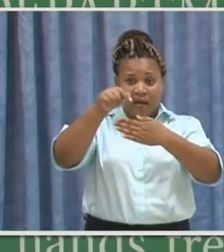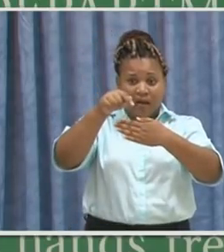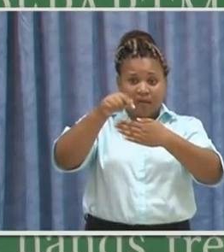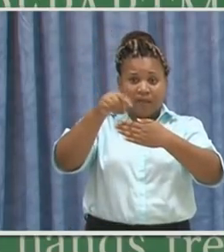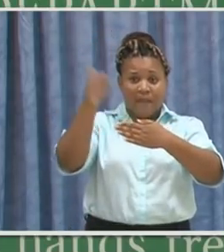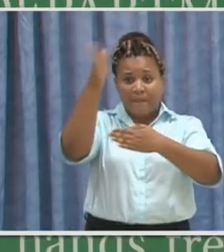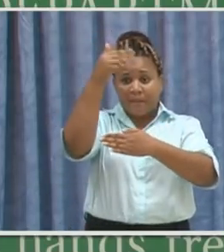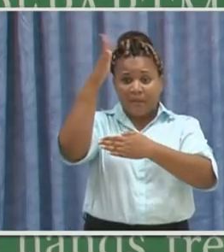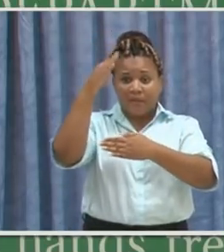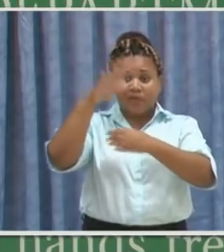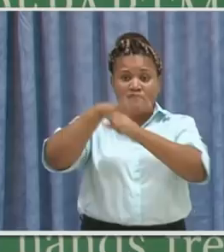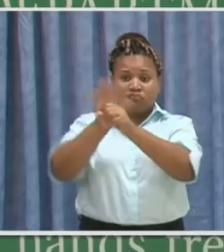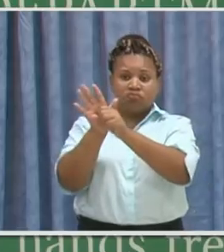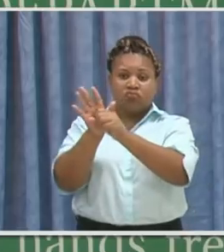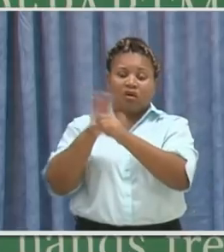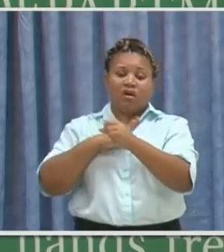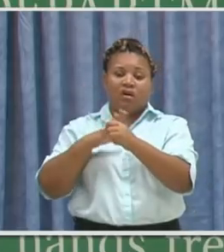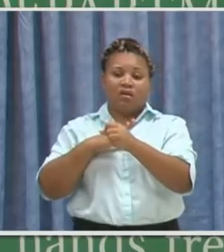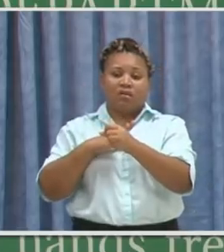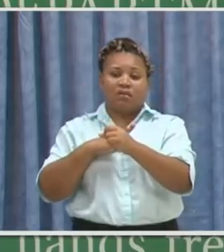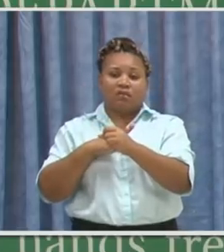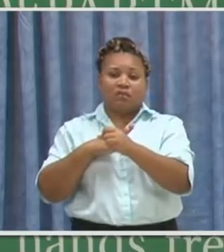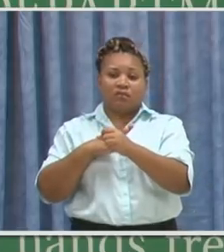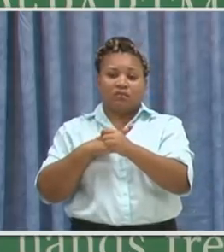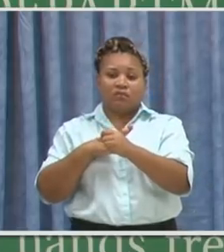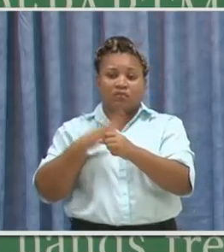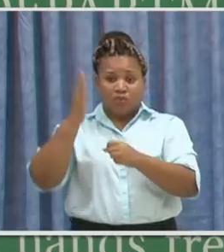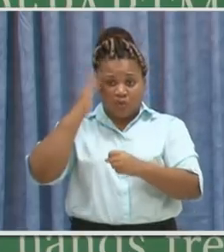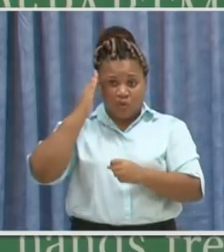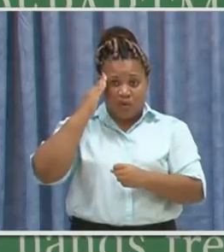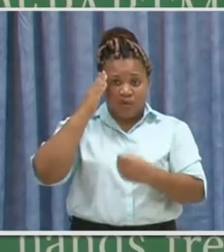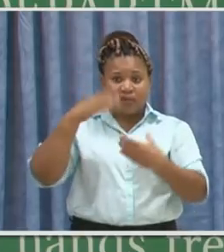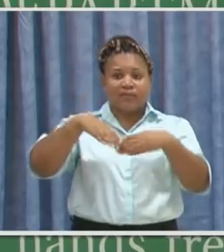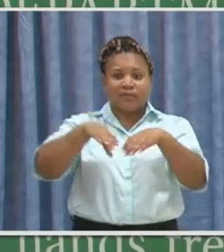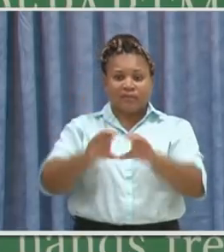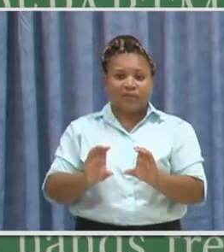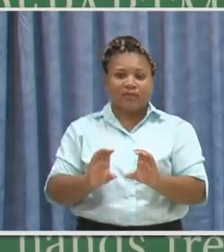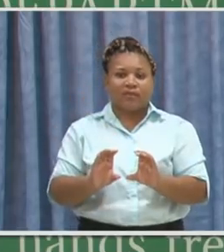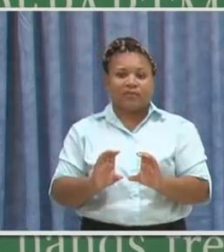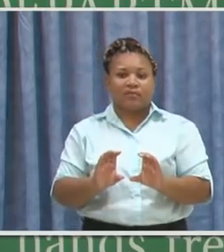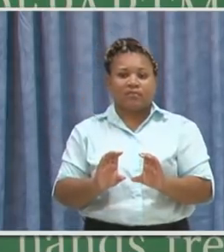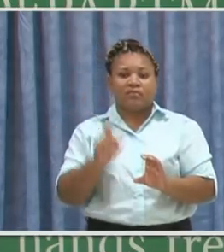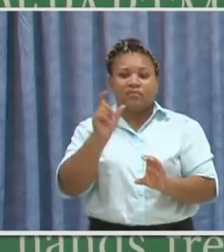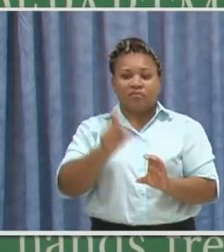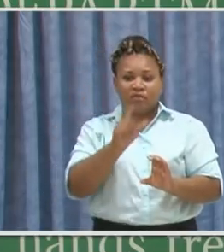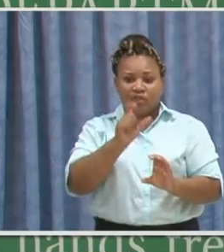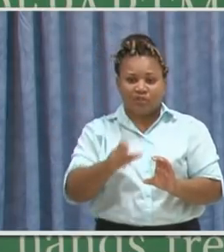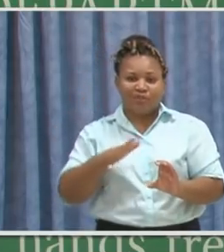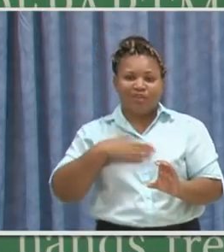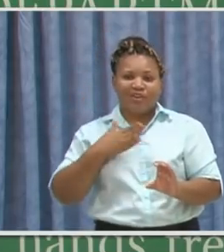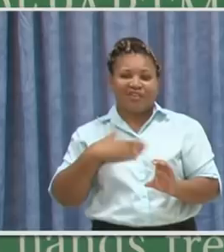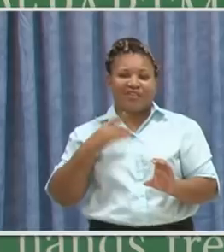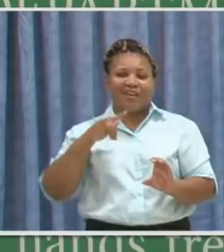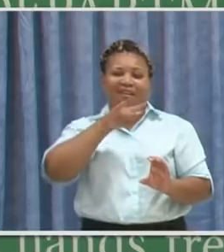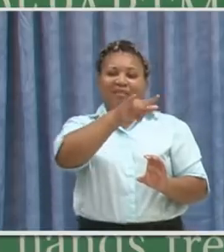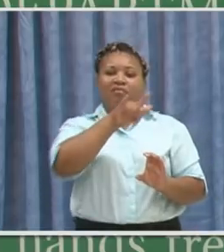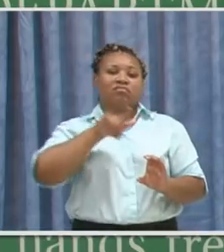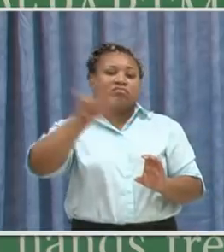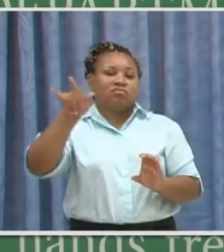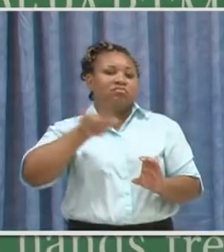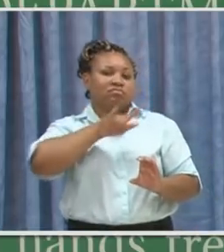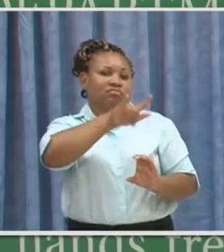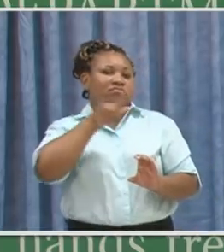si vous pouvez dire pour pas voyager, vous trouvez pas la quarantaine et vous payez aux quarantaines. Vous avez besoin de payer coût